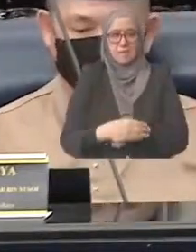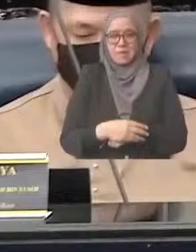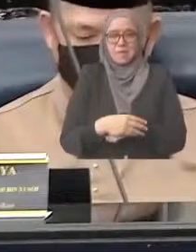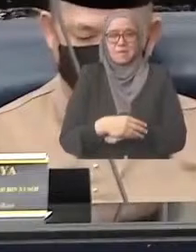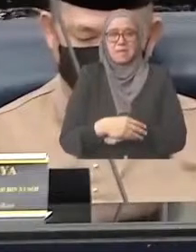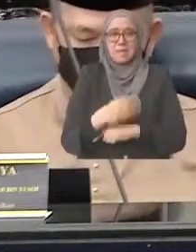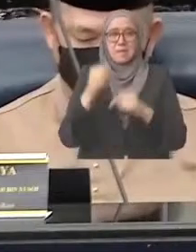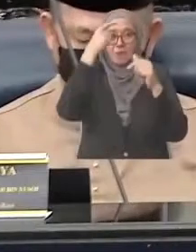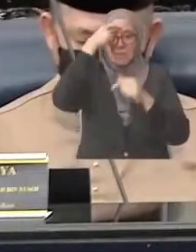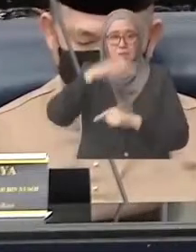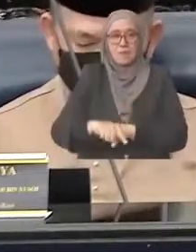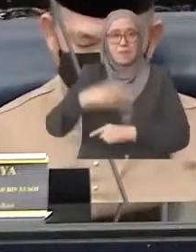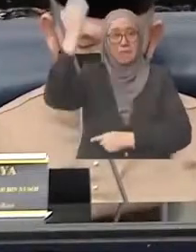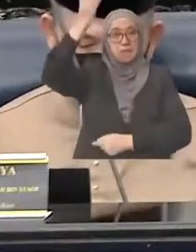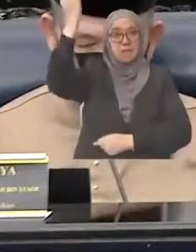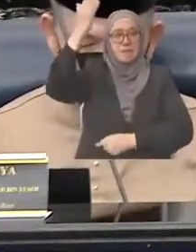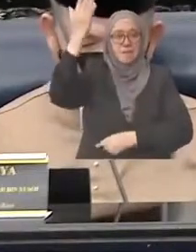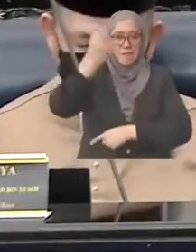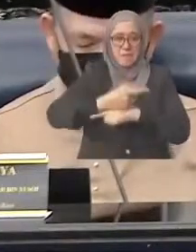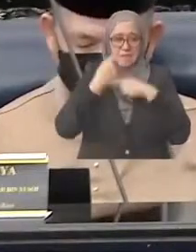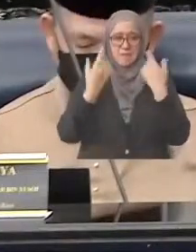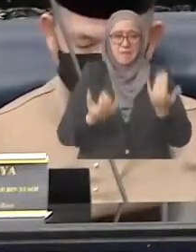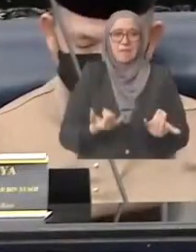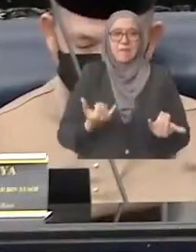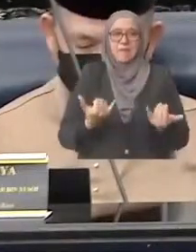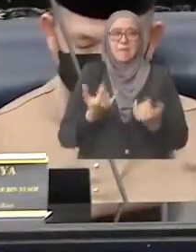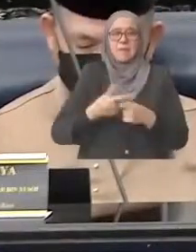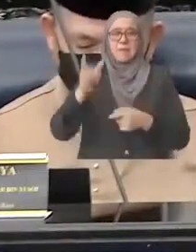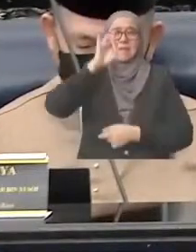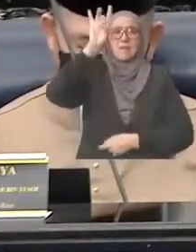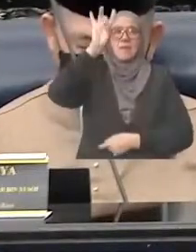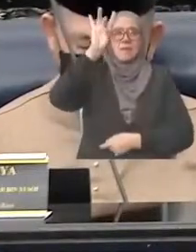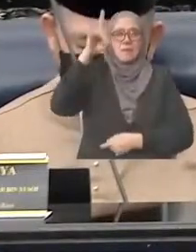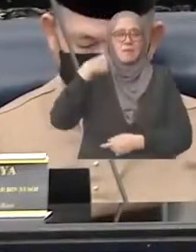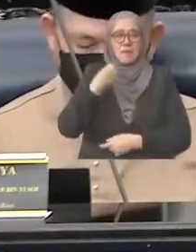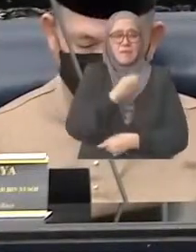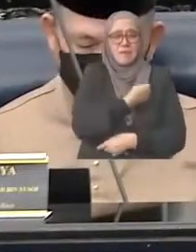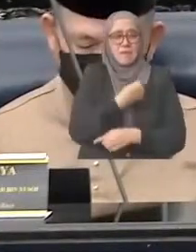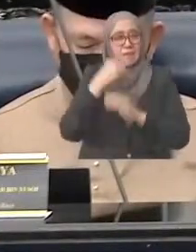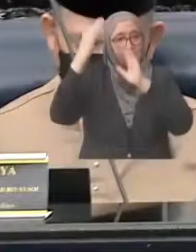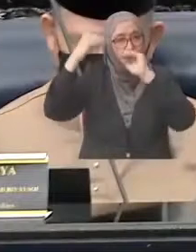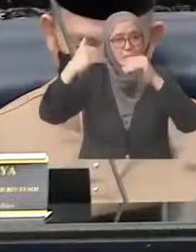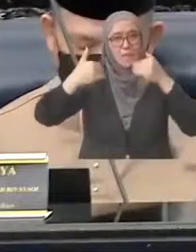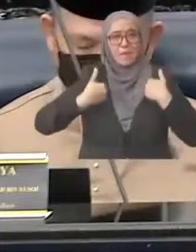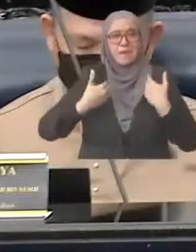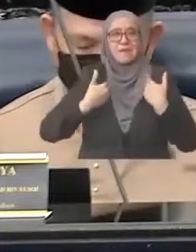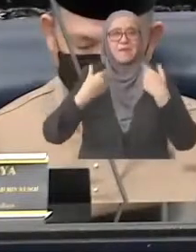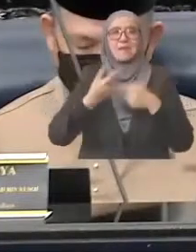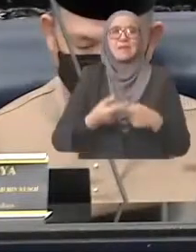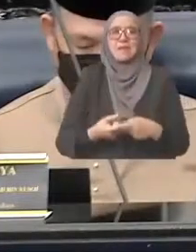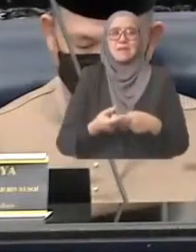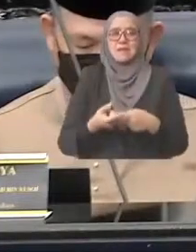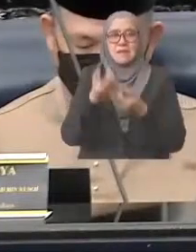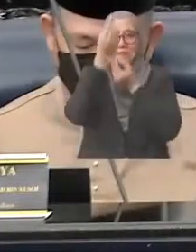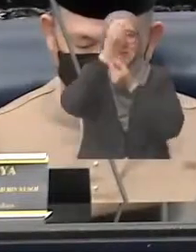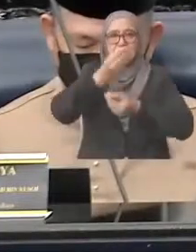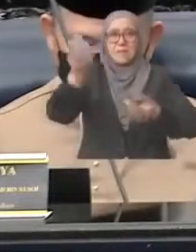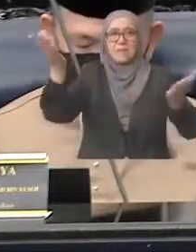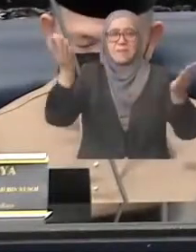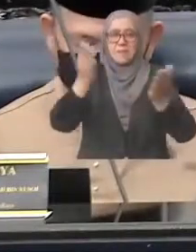perbintangan kali ini Insyaallah kita harapkan ada pekabaran pekabaran baik Semoga bajak